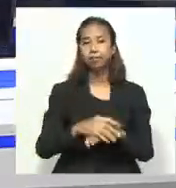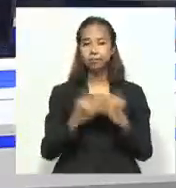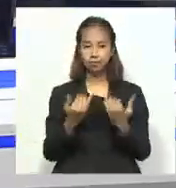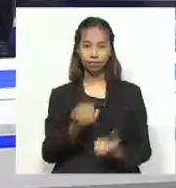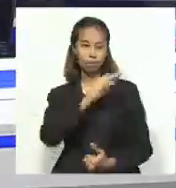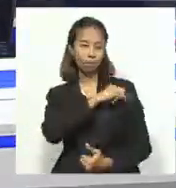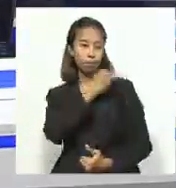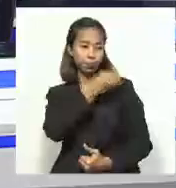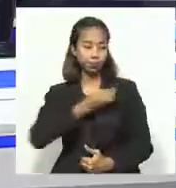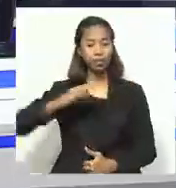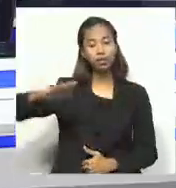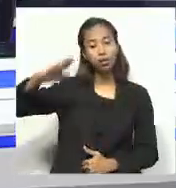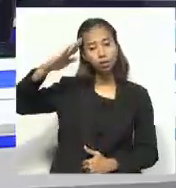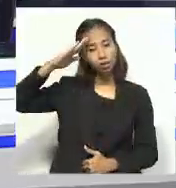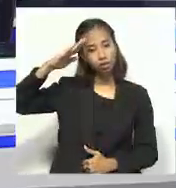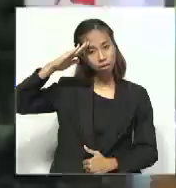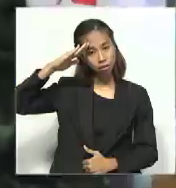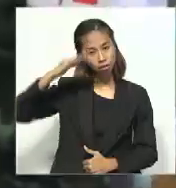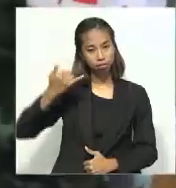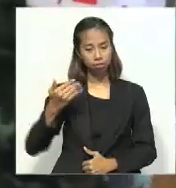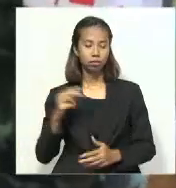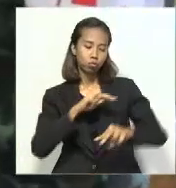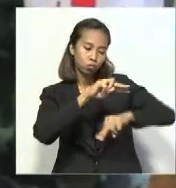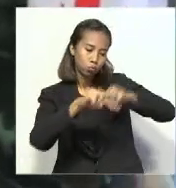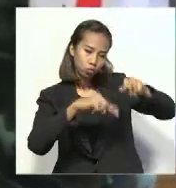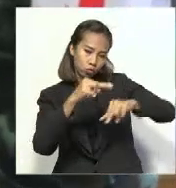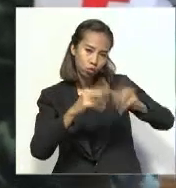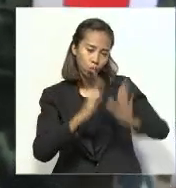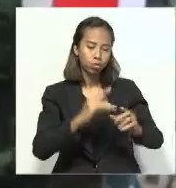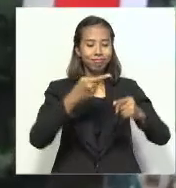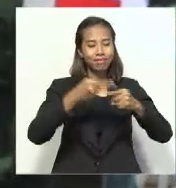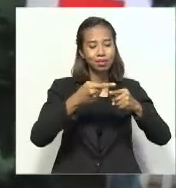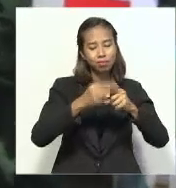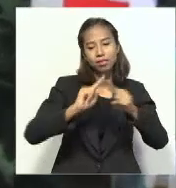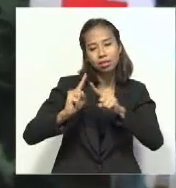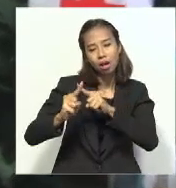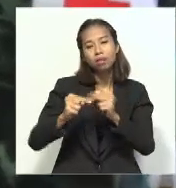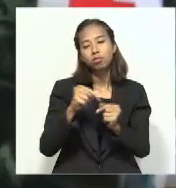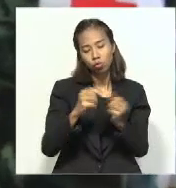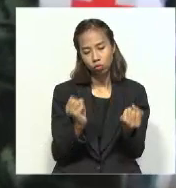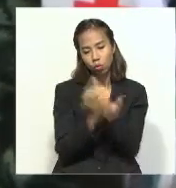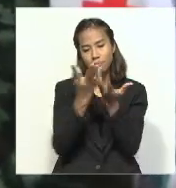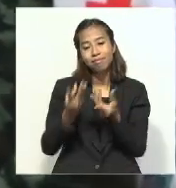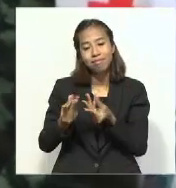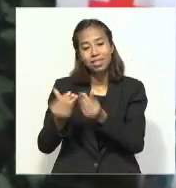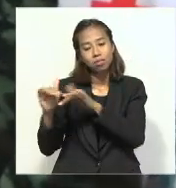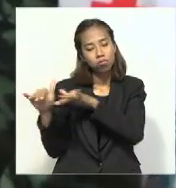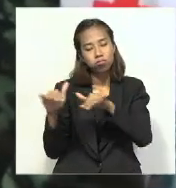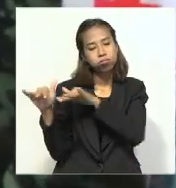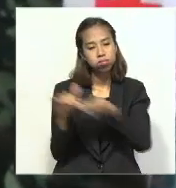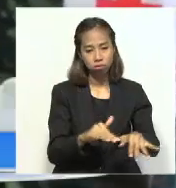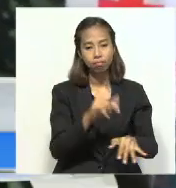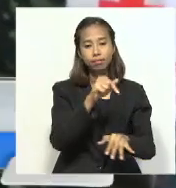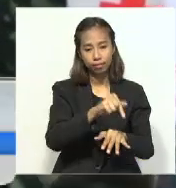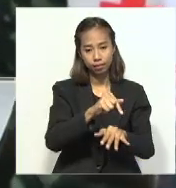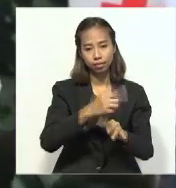างแพทย์ทหารโรงพยาบาลค่ายกาวิลาก็เข้าไปตรวจร่างกายผู้ที่ได้รับบาดเจ็บจากเหตุดินสไลด์ในศูนย์พักพิงชั่วคราวผู้